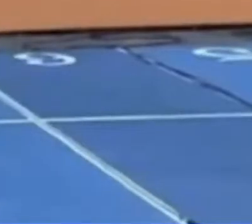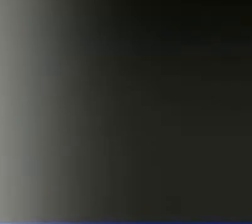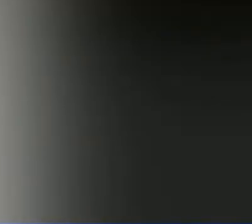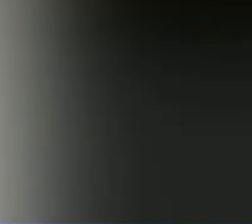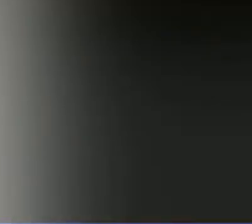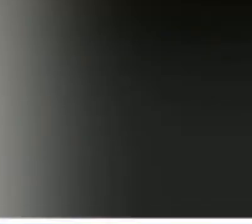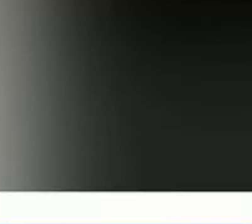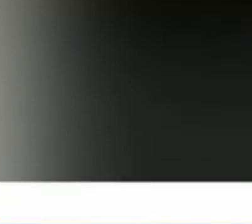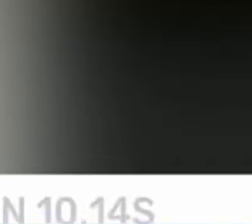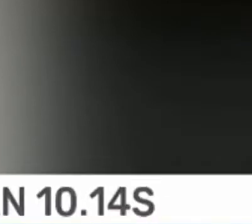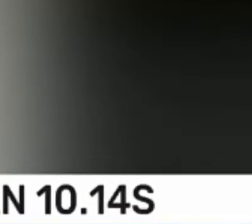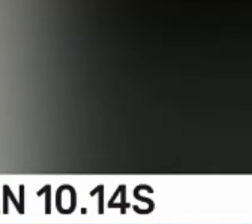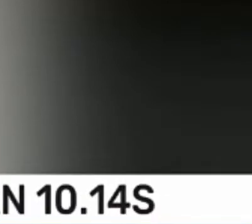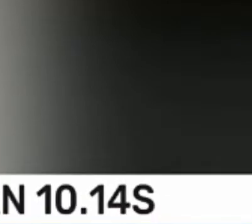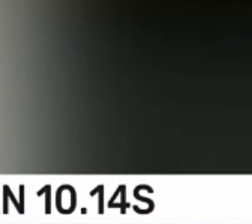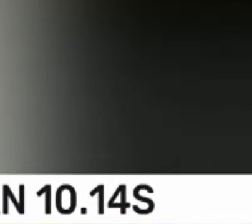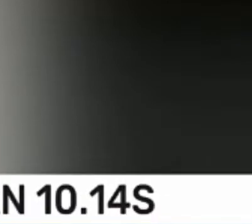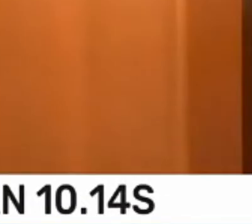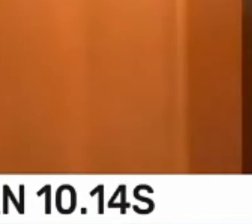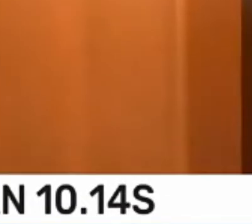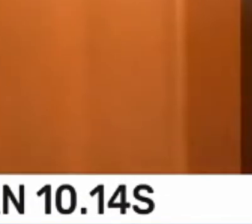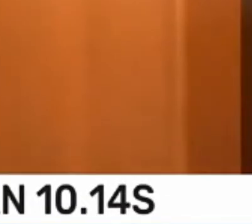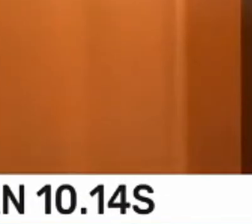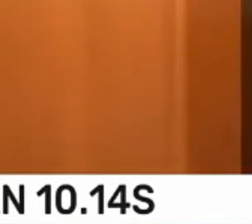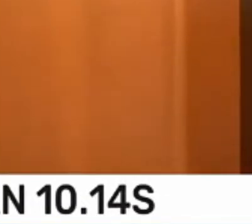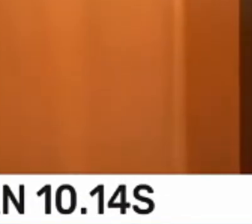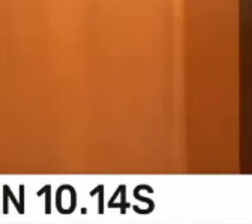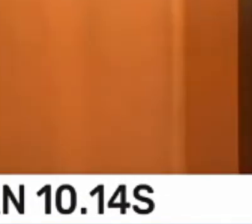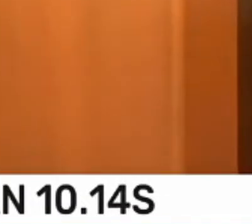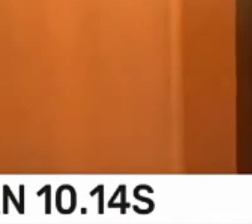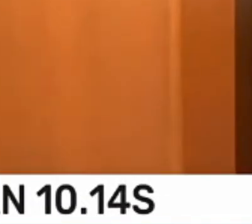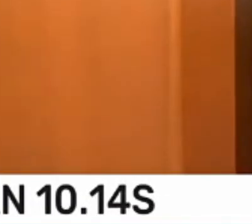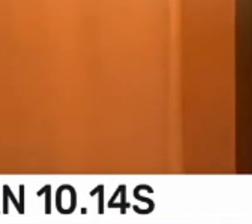Azim capai sasaran ke final di Colombia.